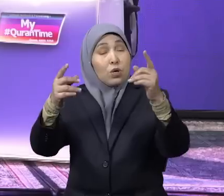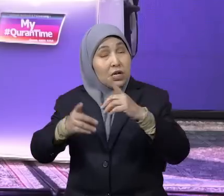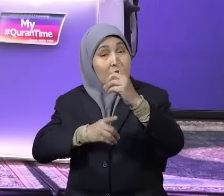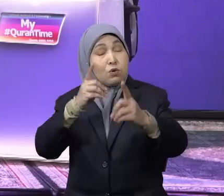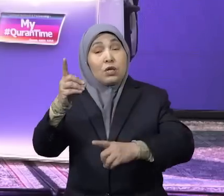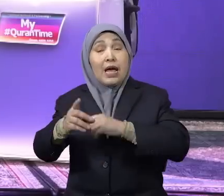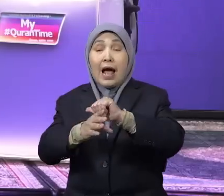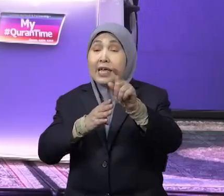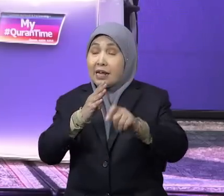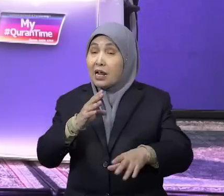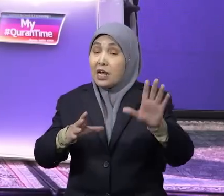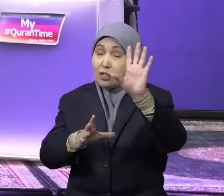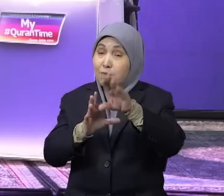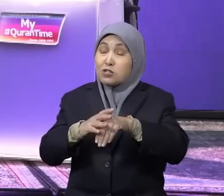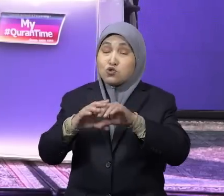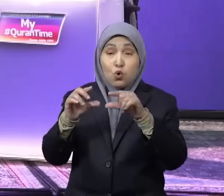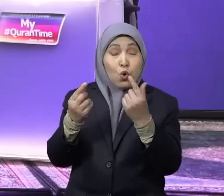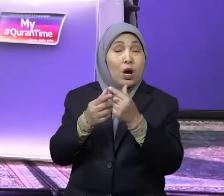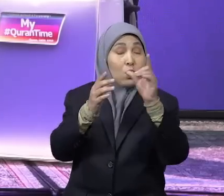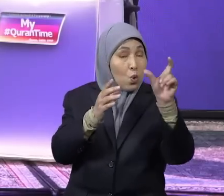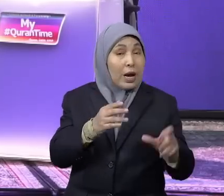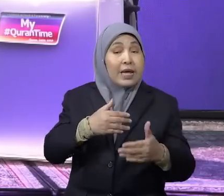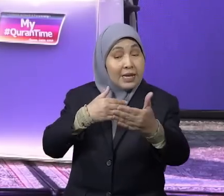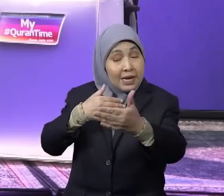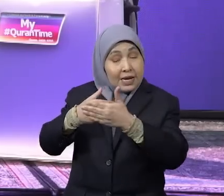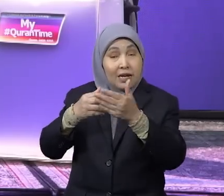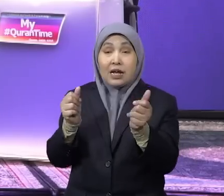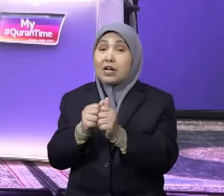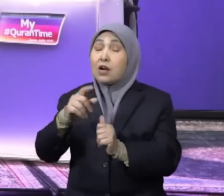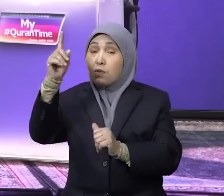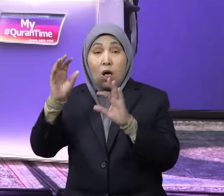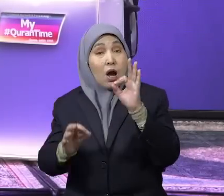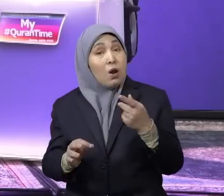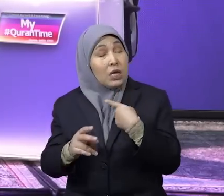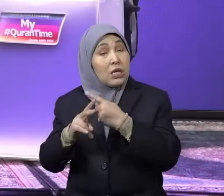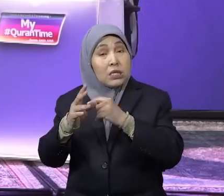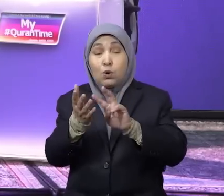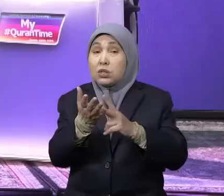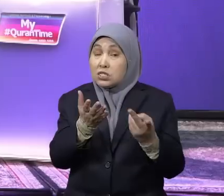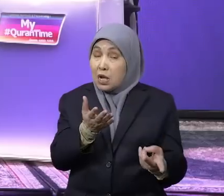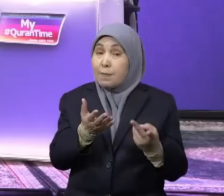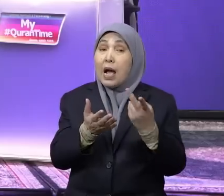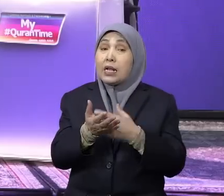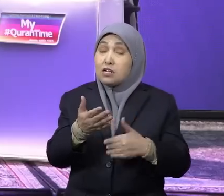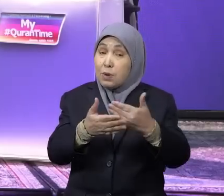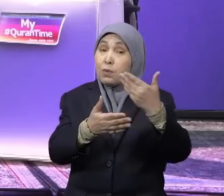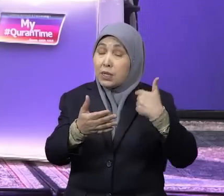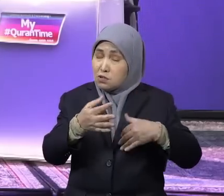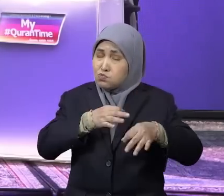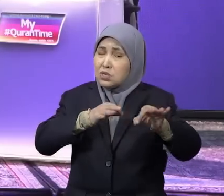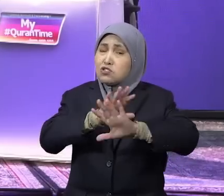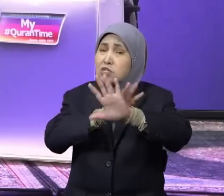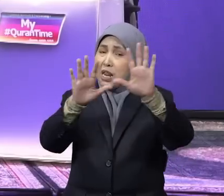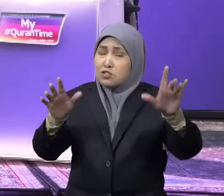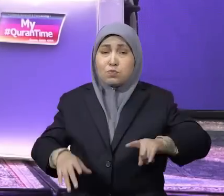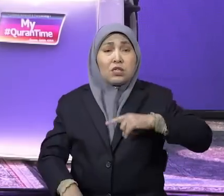dunia dan di akhirat dan termasuk golongan orang-orang yang didekatkan kepada Allah. Kalau kita lihat dalam terjemahan kita yang sebegini, ianya